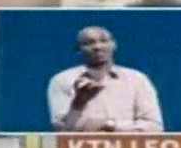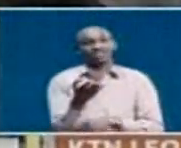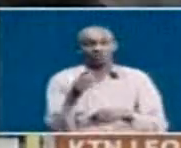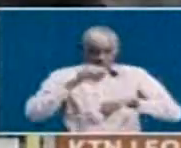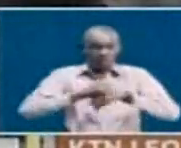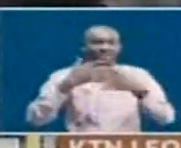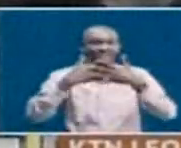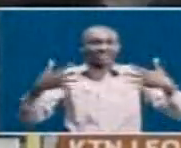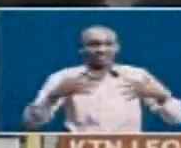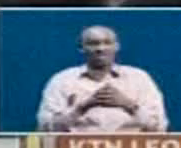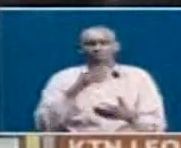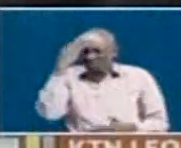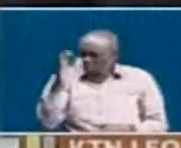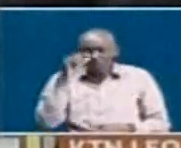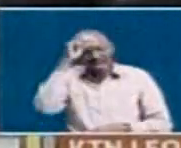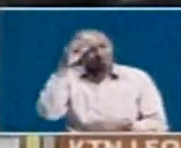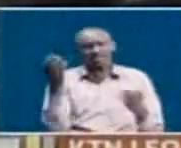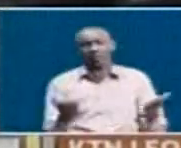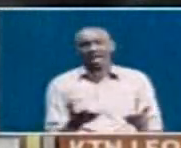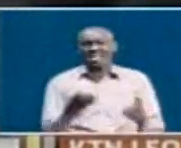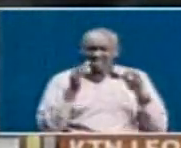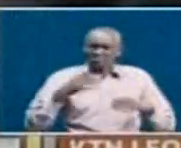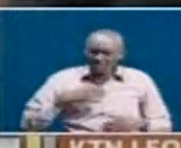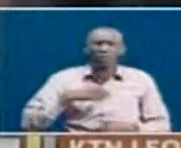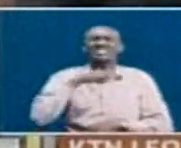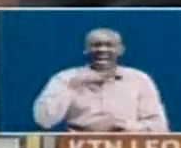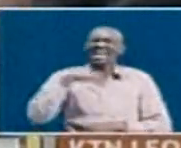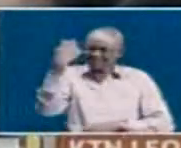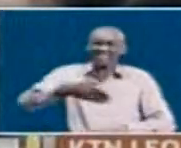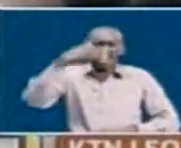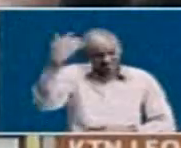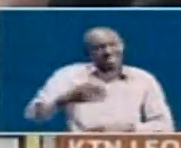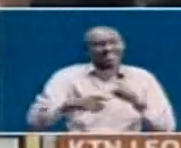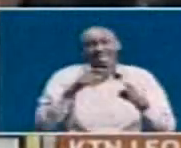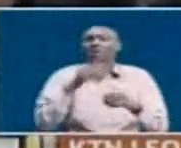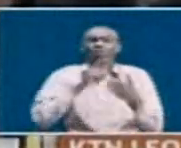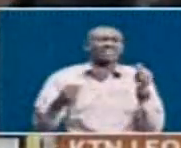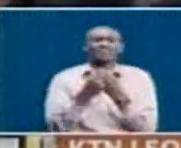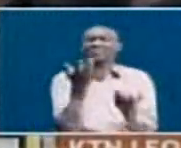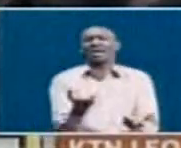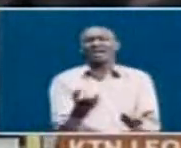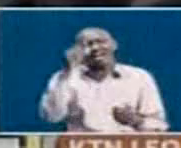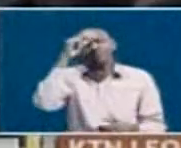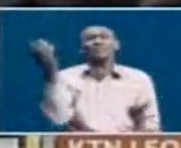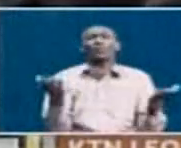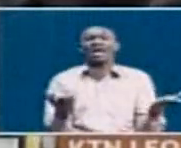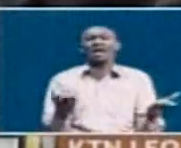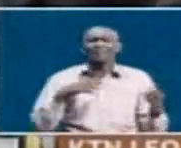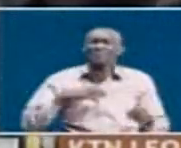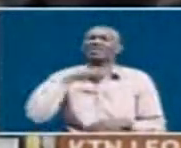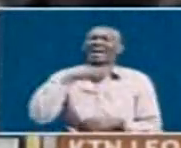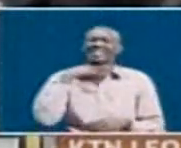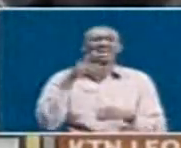shule. Hatujui serikali iko wapi, ikiwa watu wanauliwa every other day. What is happening? Serikali iko wapi? Kwa nini watu